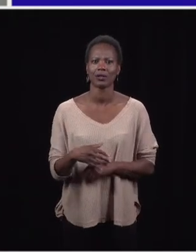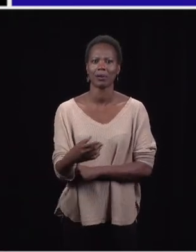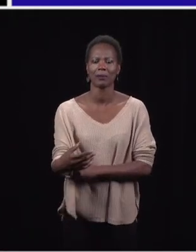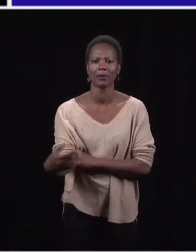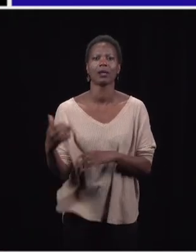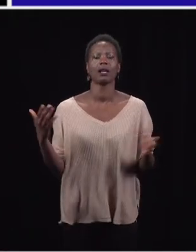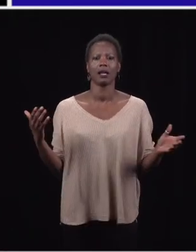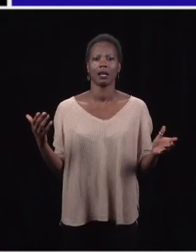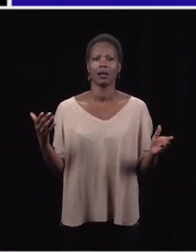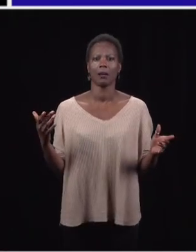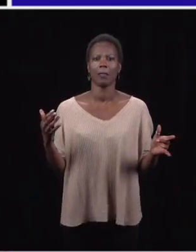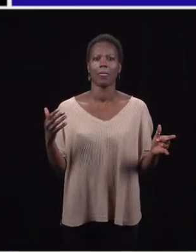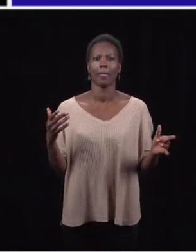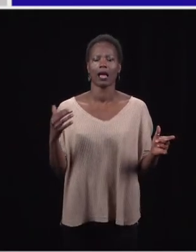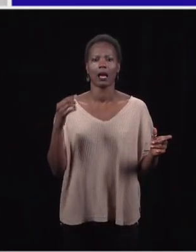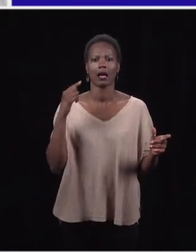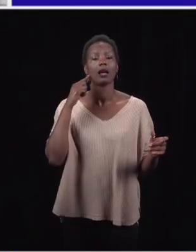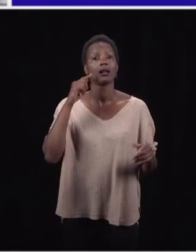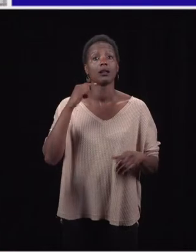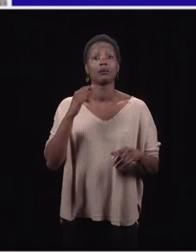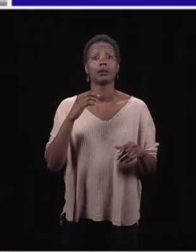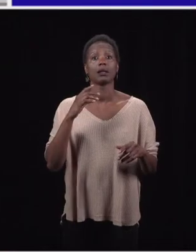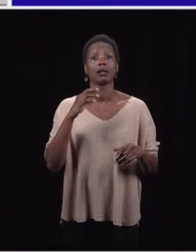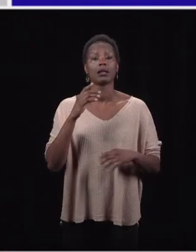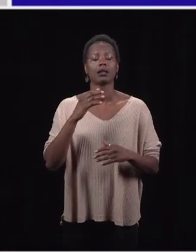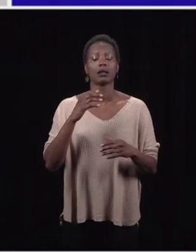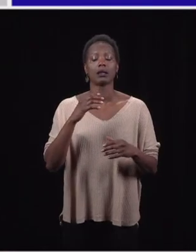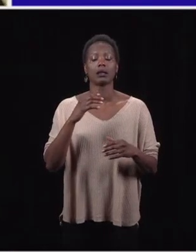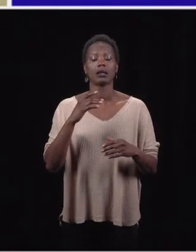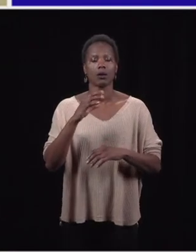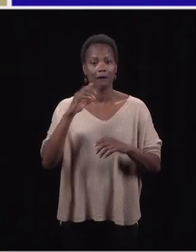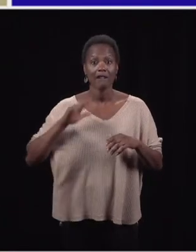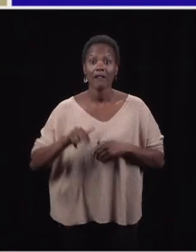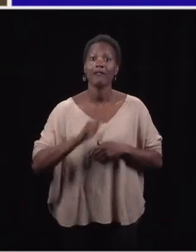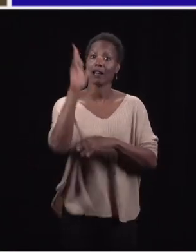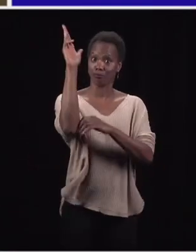m'accompagner et m'aider à déployer le programme déclic numérique sur place